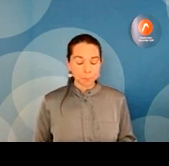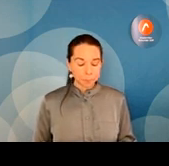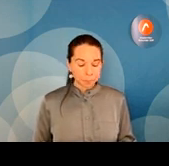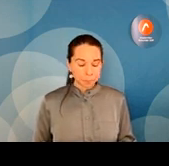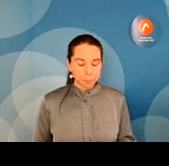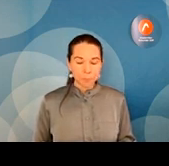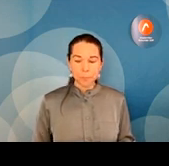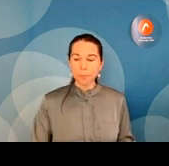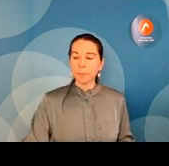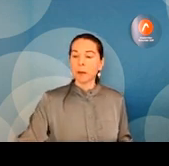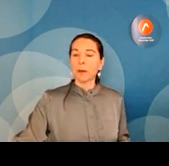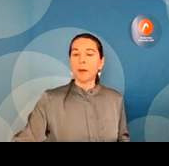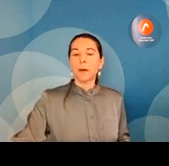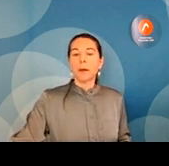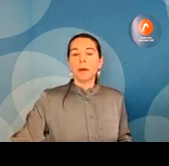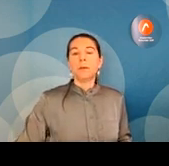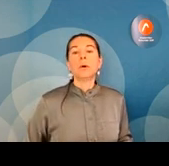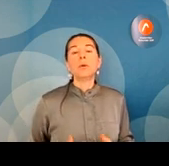personer.